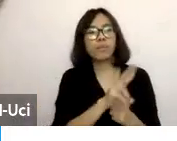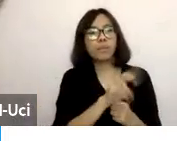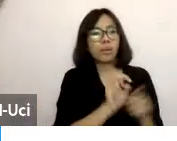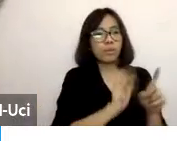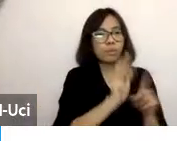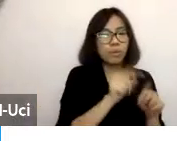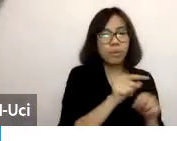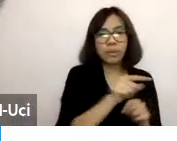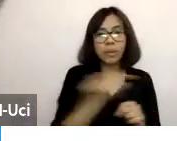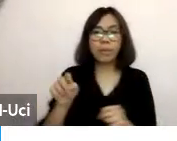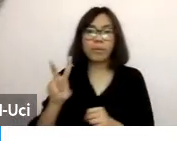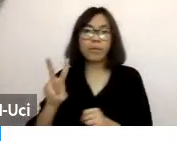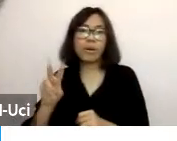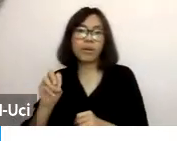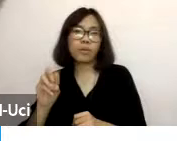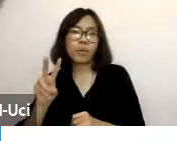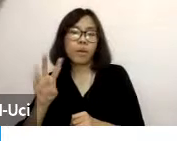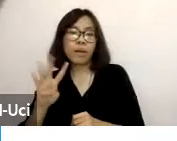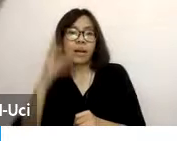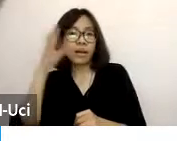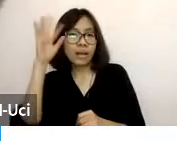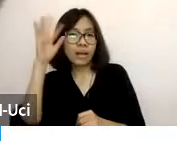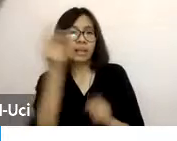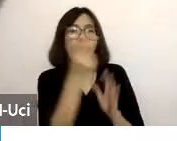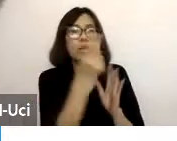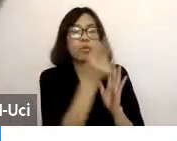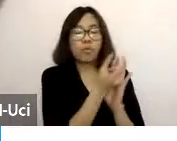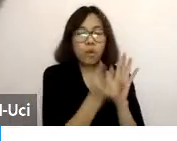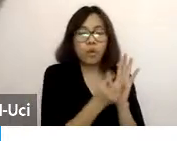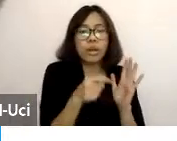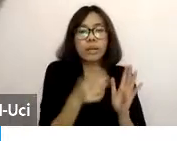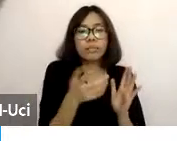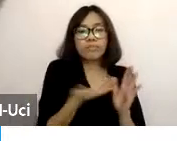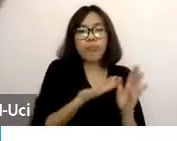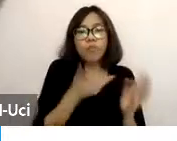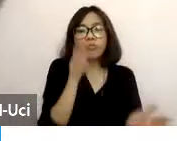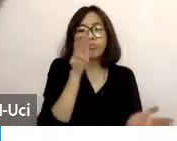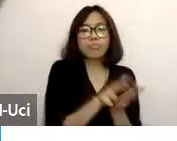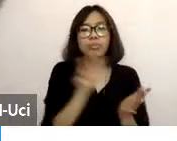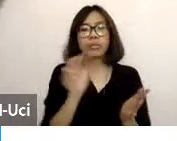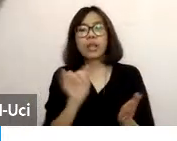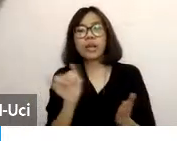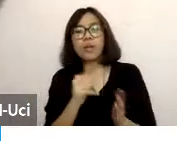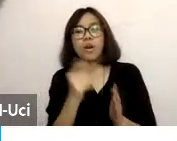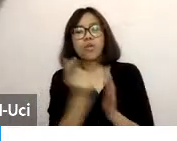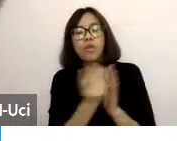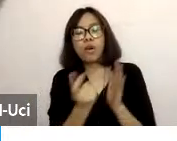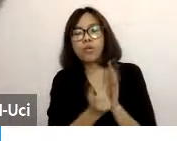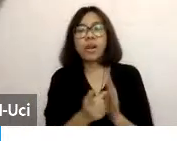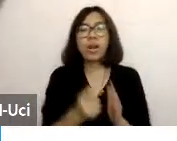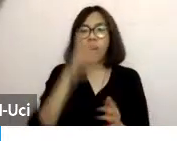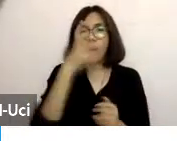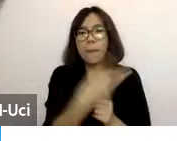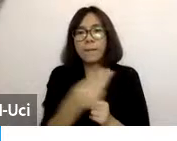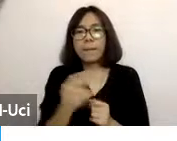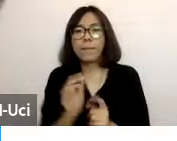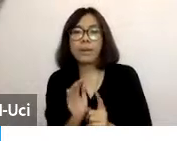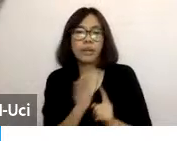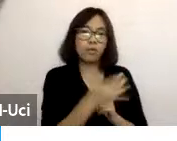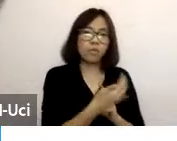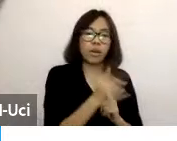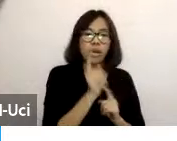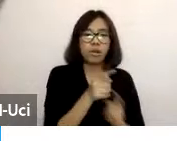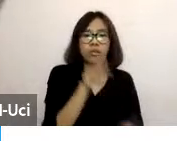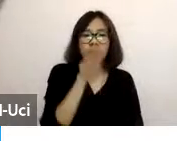2004 airnya bisa diserahkan bersamaan dengan rubp yang lain tentu saja dengan RUU revisi dengan konsumen dan yang paling utama adalah